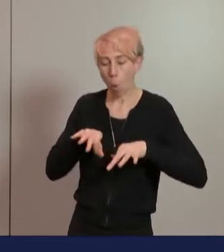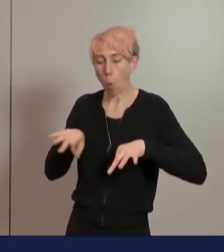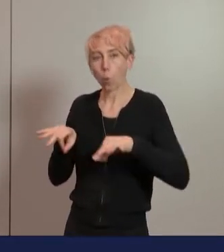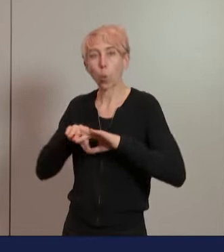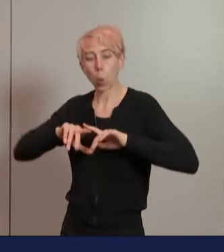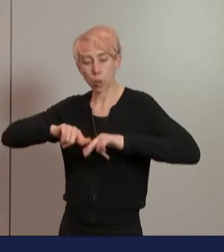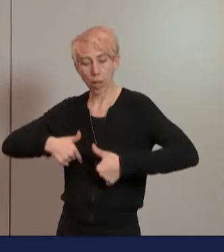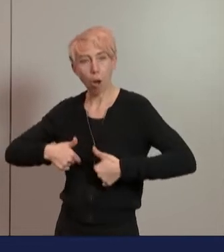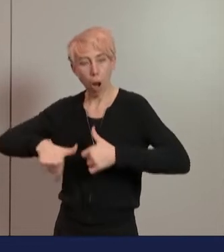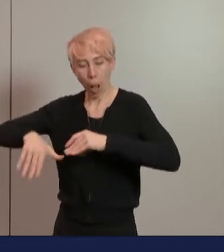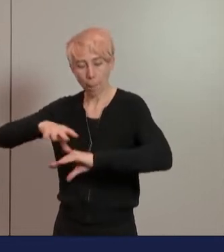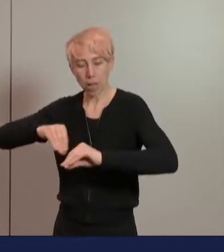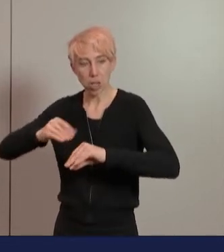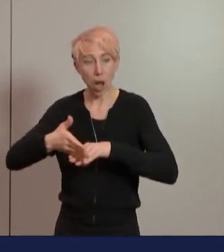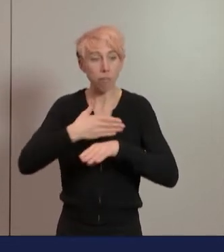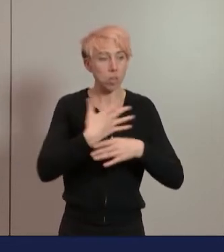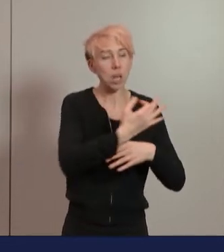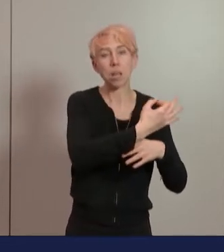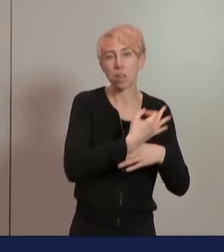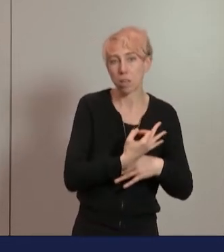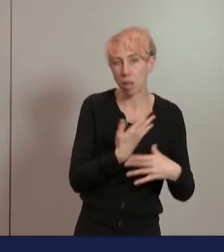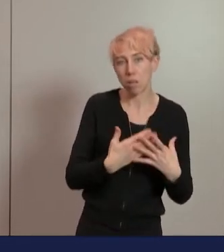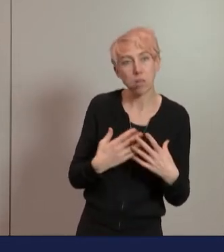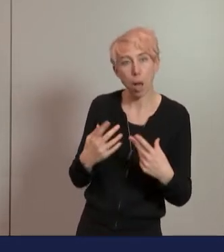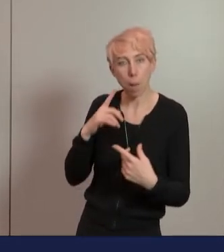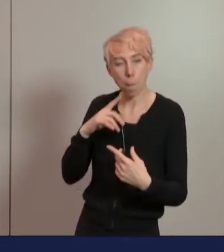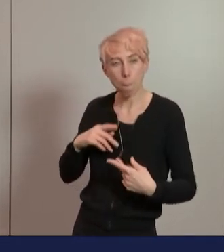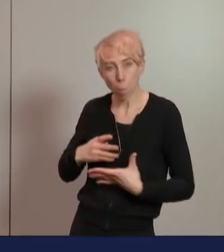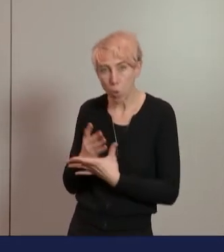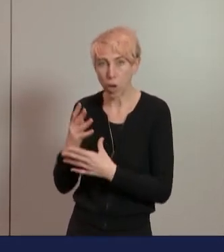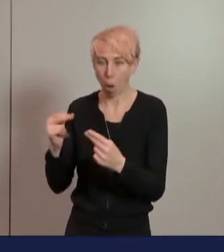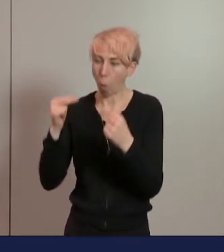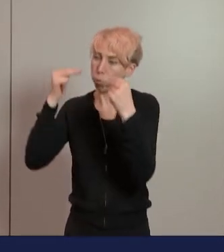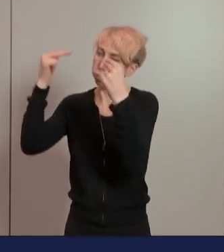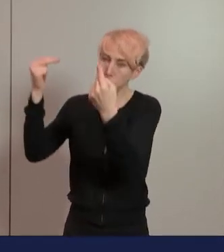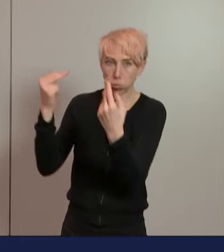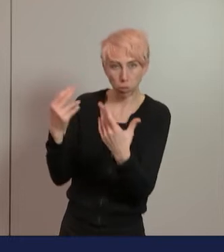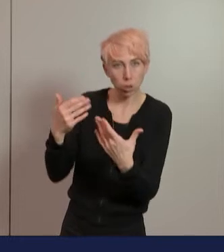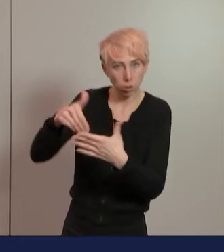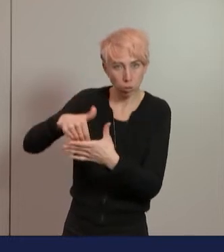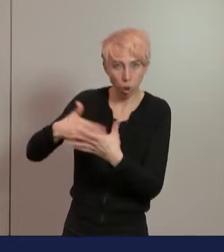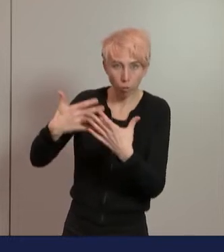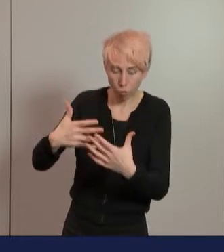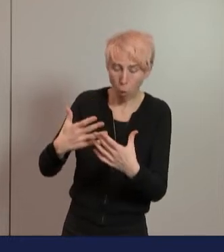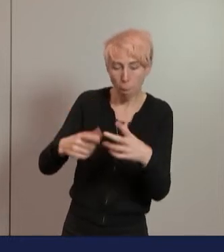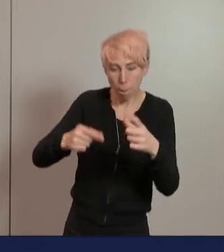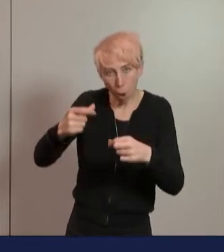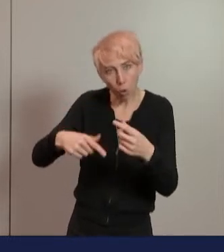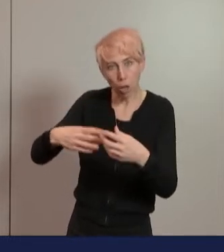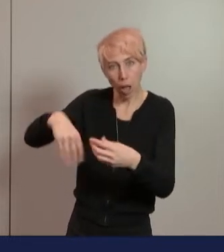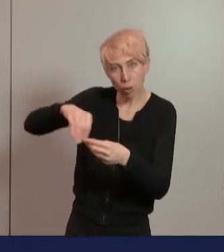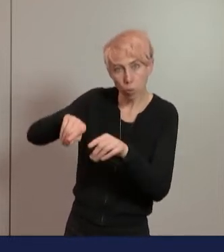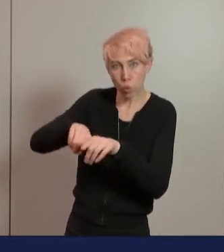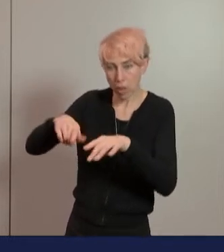être cité et qui est un projet ambitieux, puisque projet qui vise à la fois la végétalisation, l'inclusion,